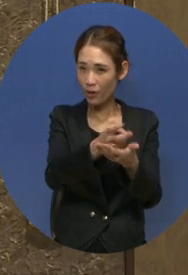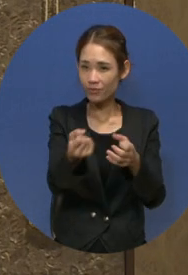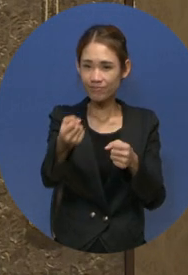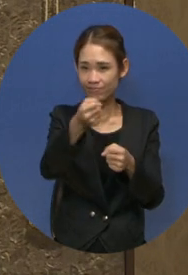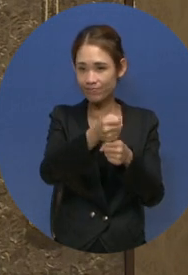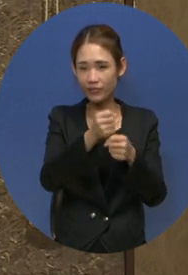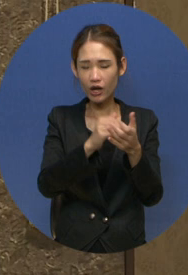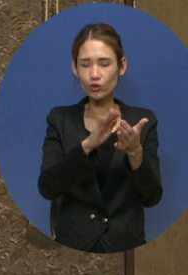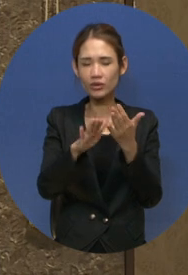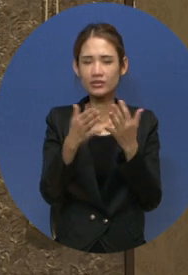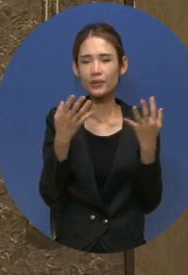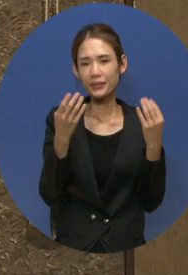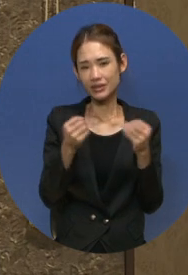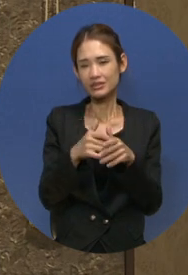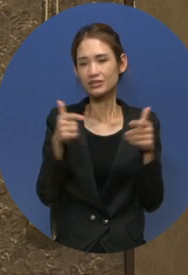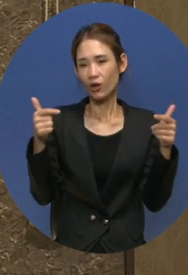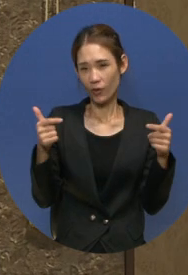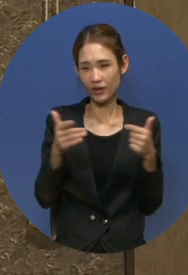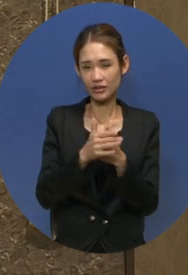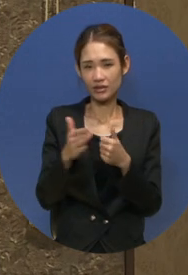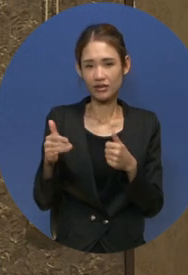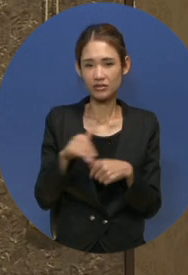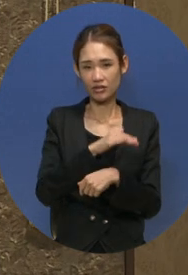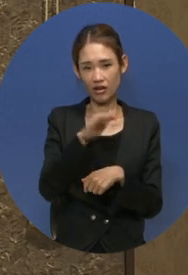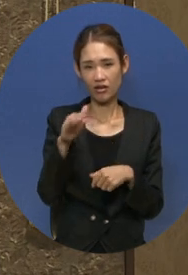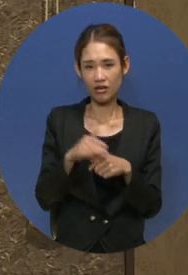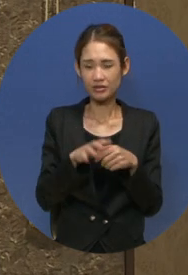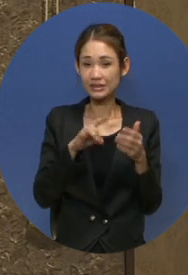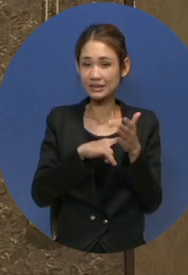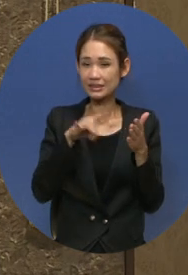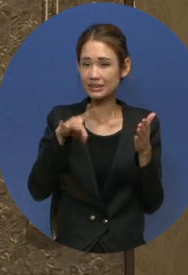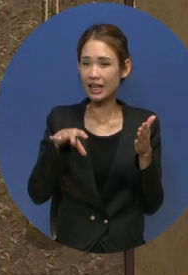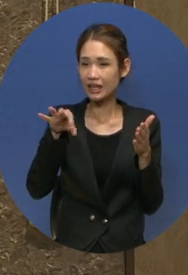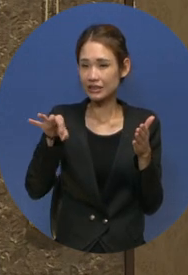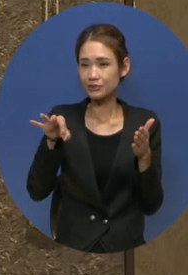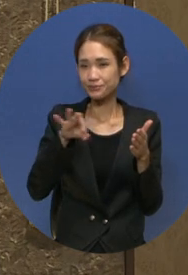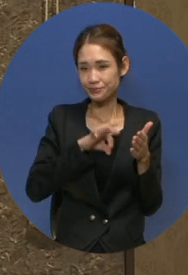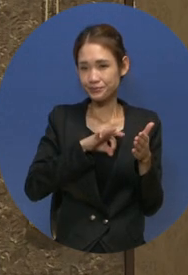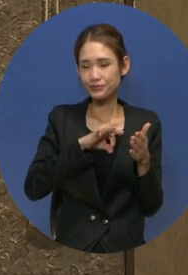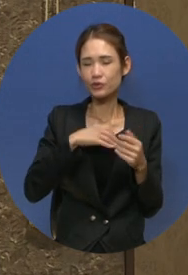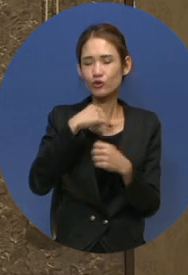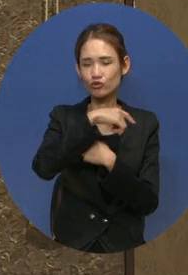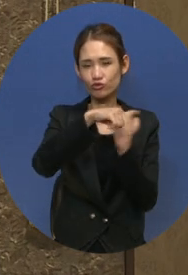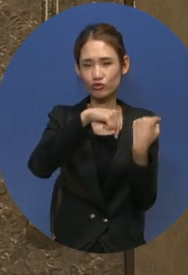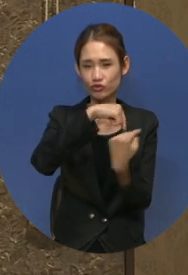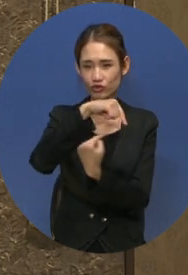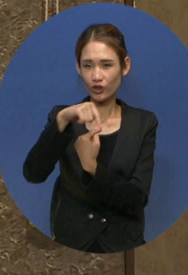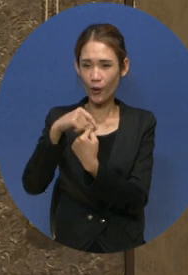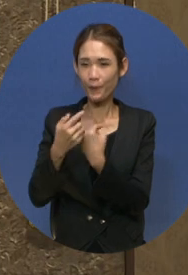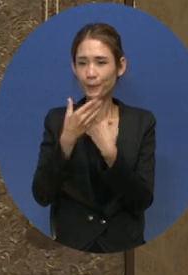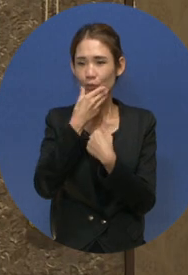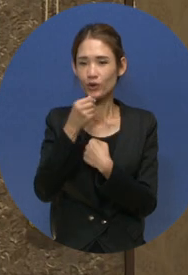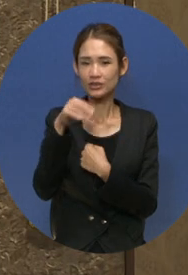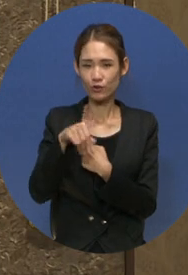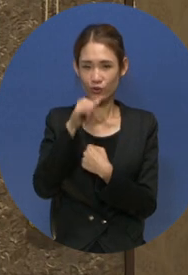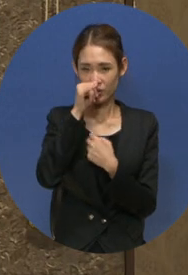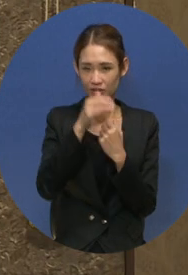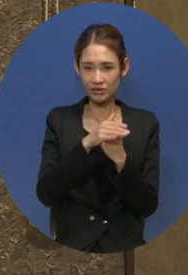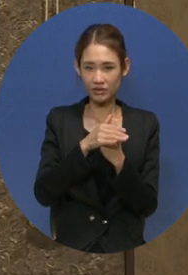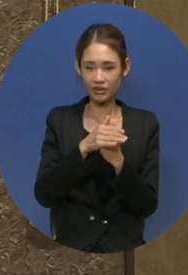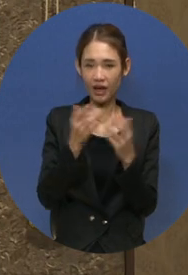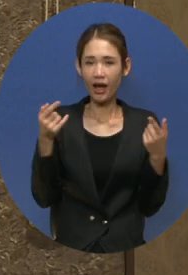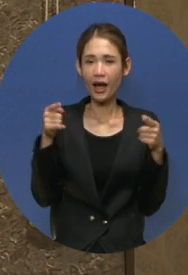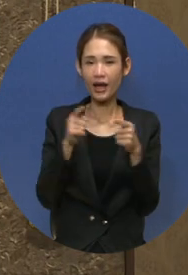네. 저희가 세금으로 운영되는 복지기관이잖아요. 그러니까 저 그런 복지 정책에